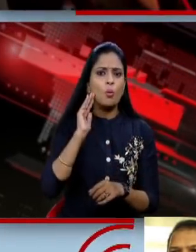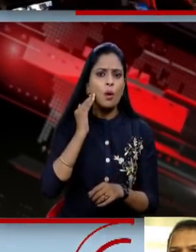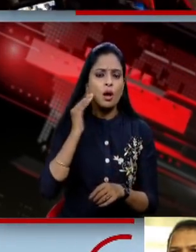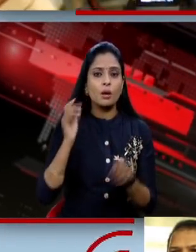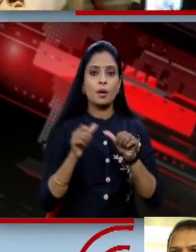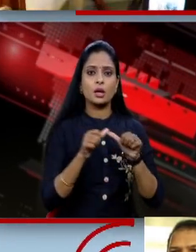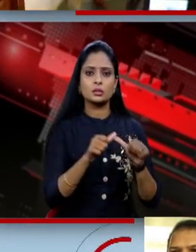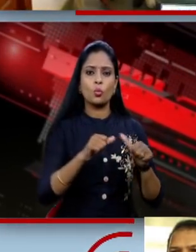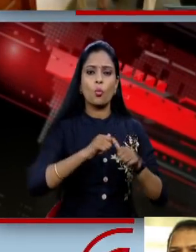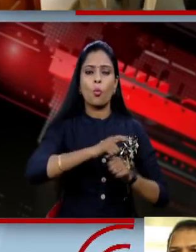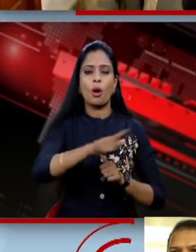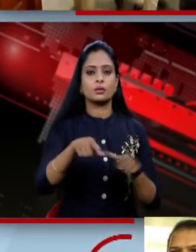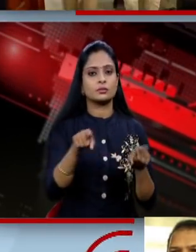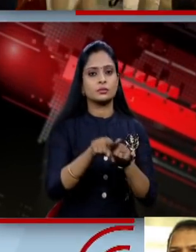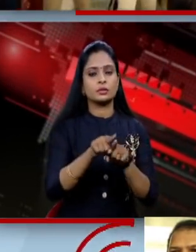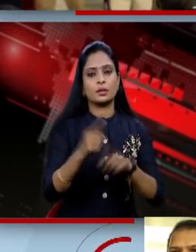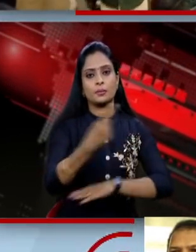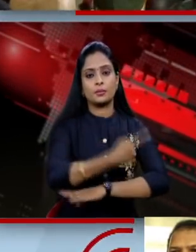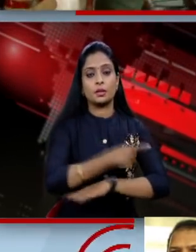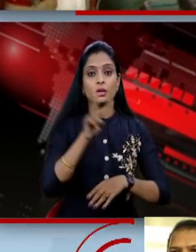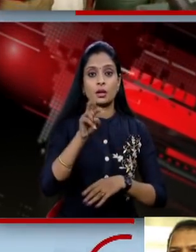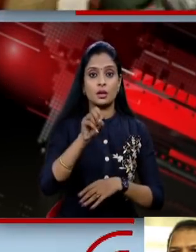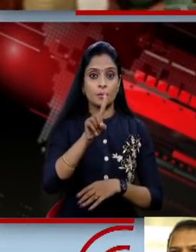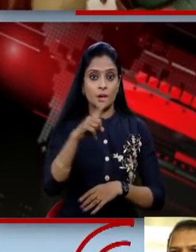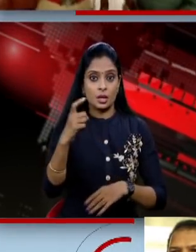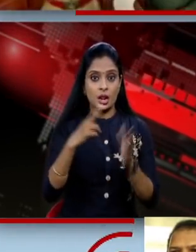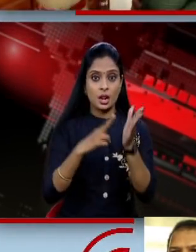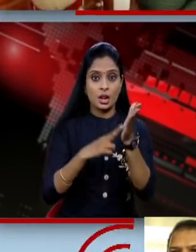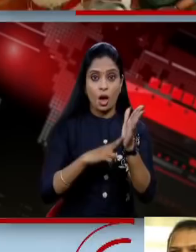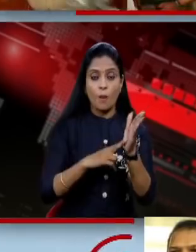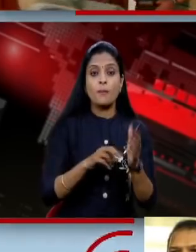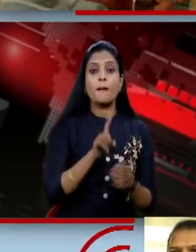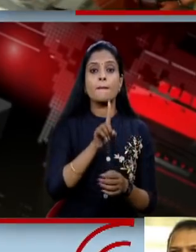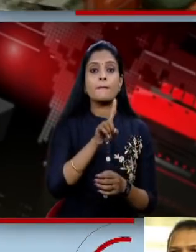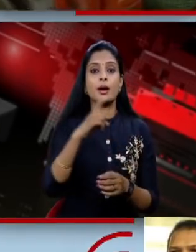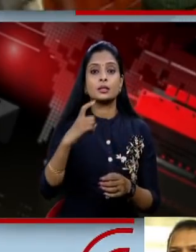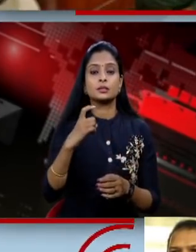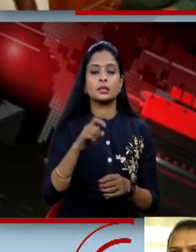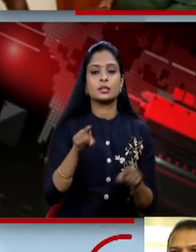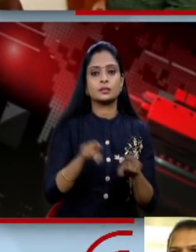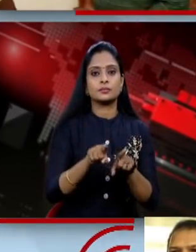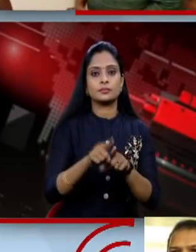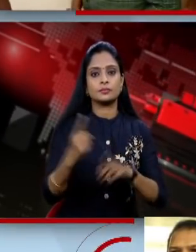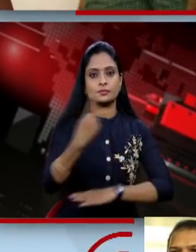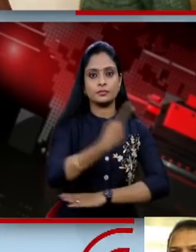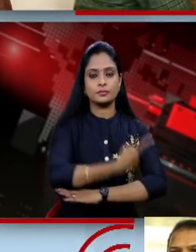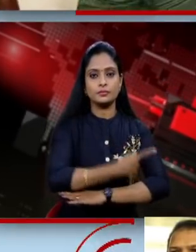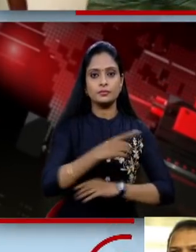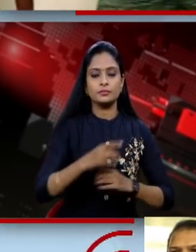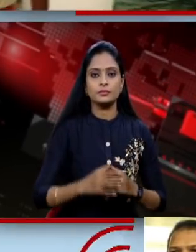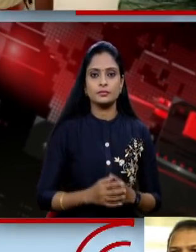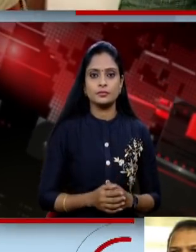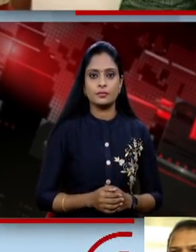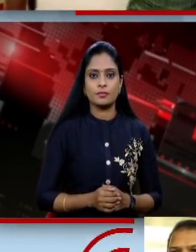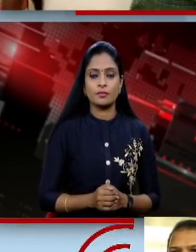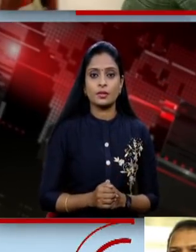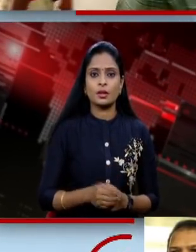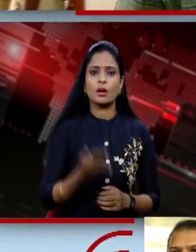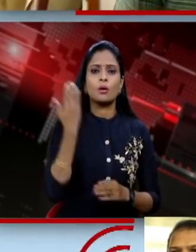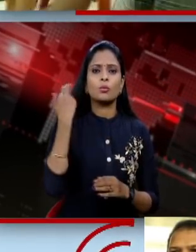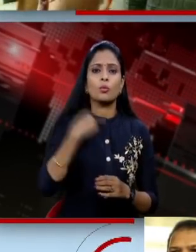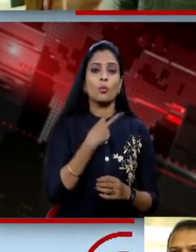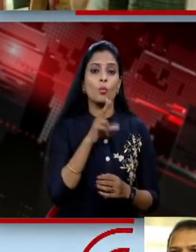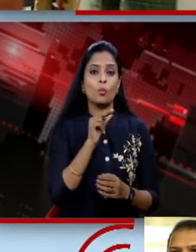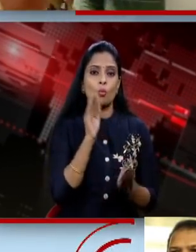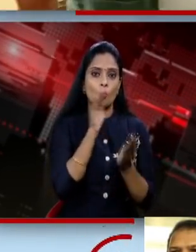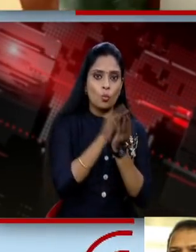തന്നെ. ഈ പറഞ്ഞതൊക്കെ 2017 നവംബർ 15 തോമസ് ചാണ്ടി സാർ രാജിവെച്ച ദിവസം പോലീസുകാർക്കെതിരെ. അതെ അതെ, അന്ന് റെക്കോർഡ് ചെയ്ത ഓഡിയോ